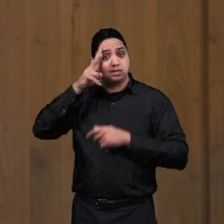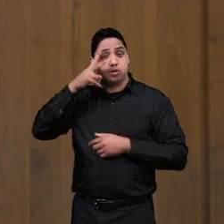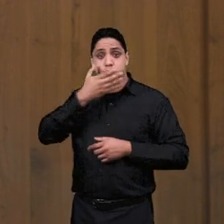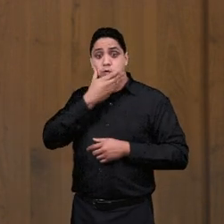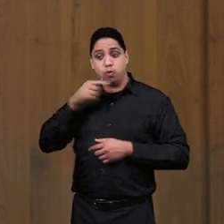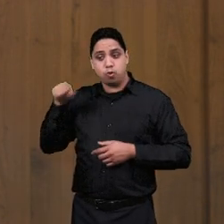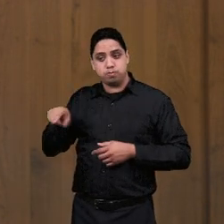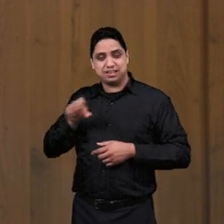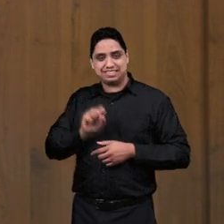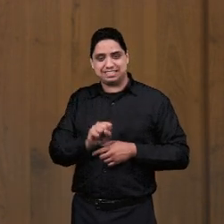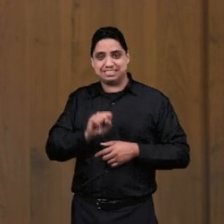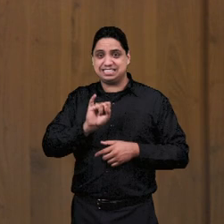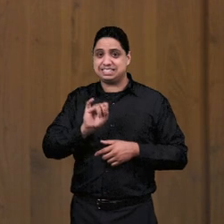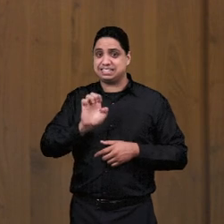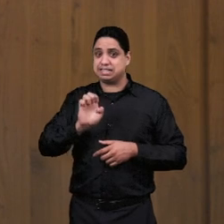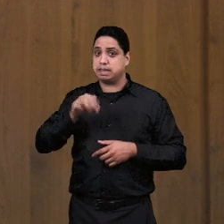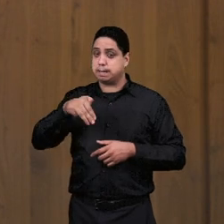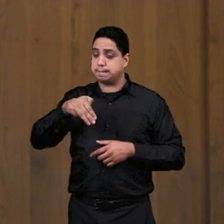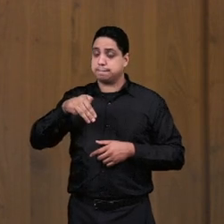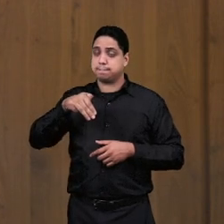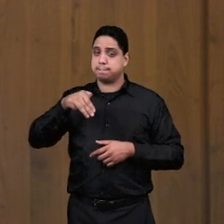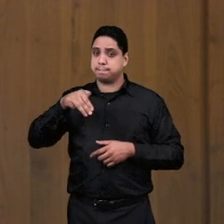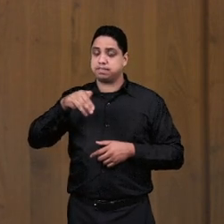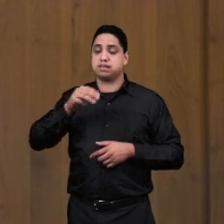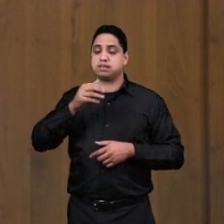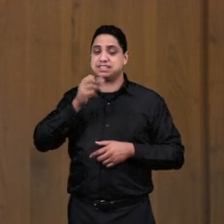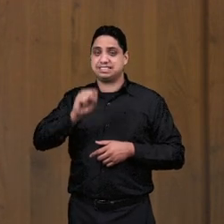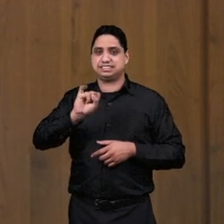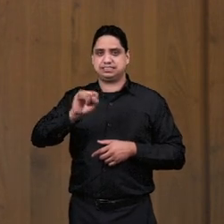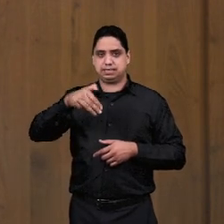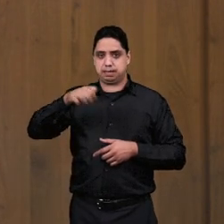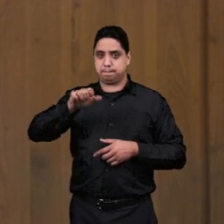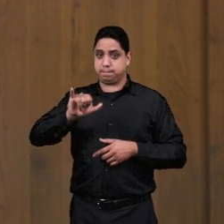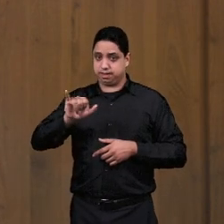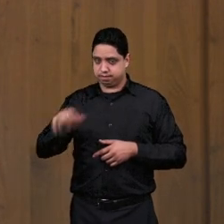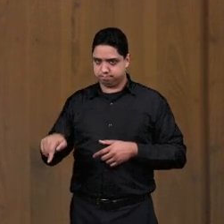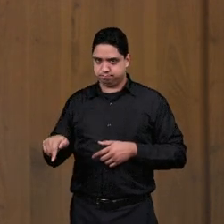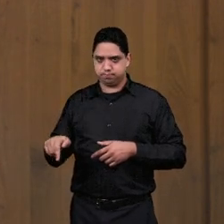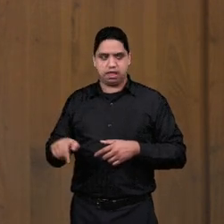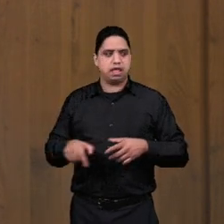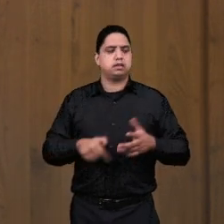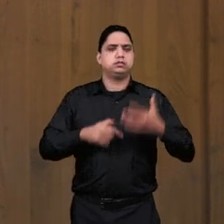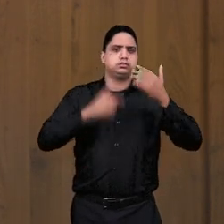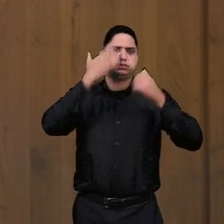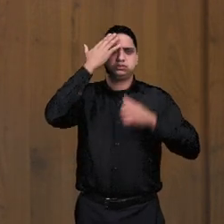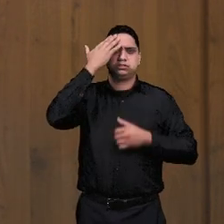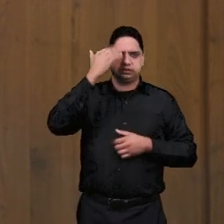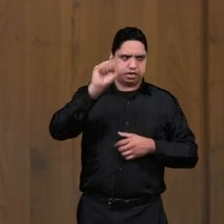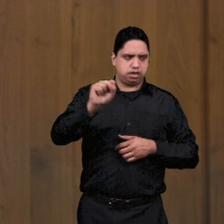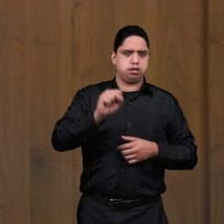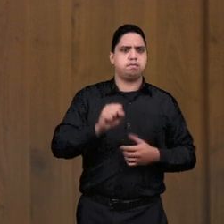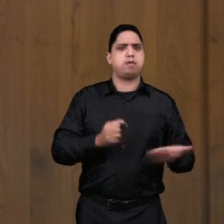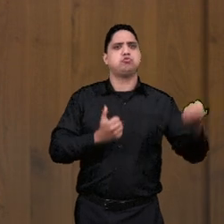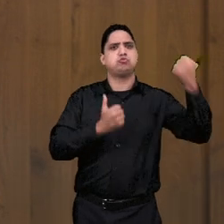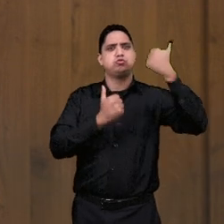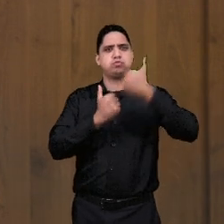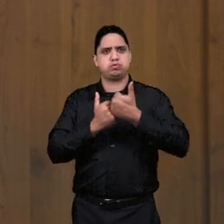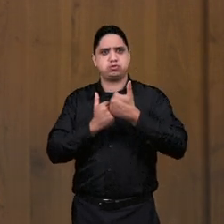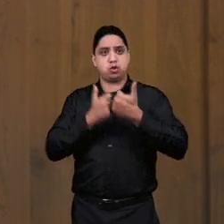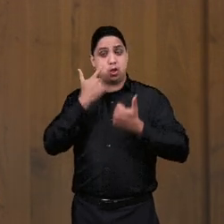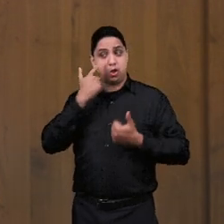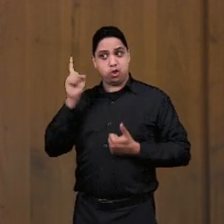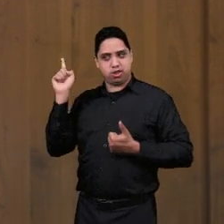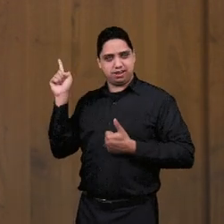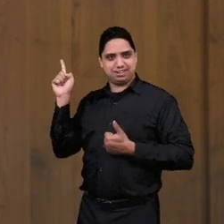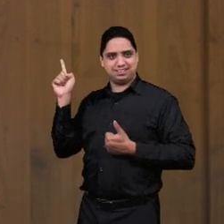Donc, quand Salomon est arrivé au trône, regardez Salomon dans le trône, quand il